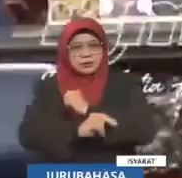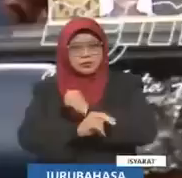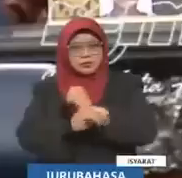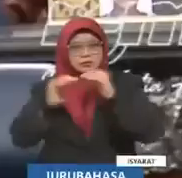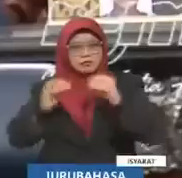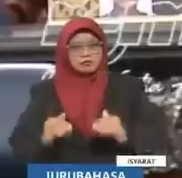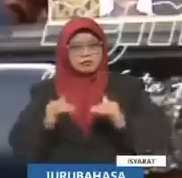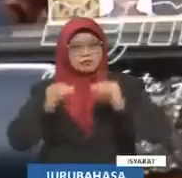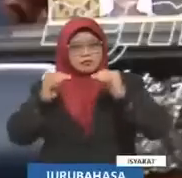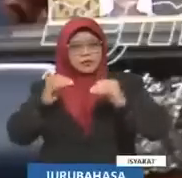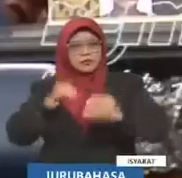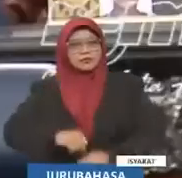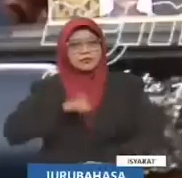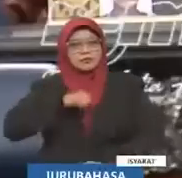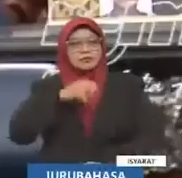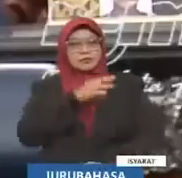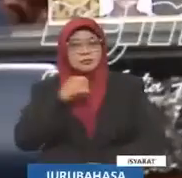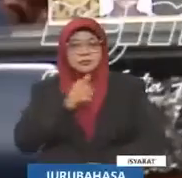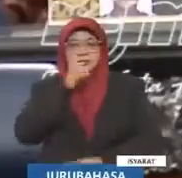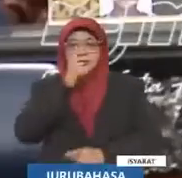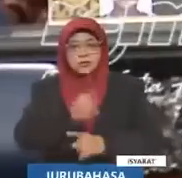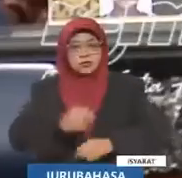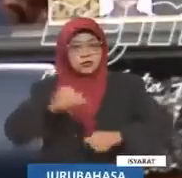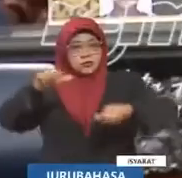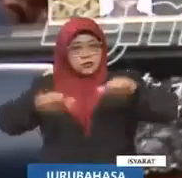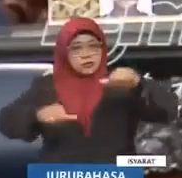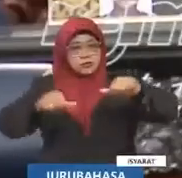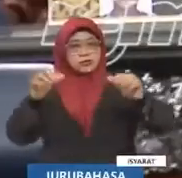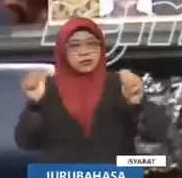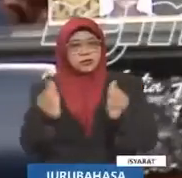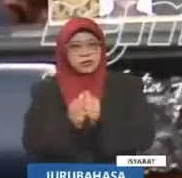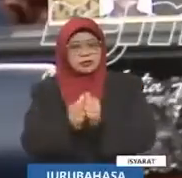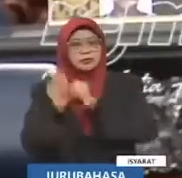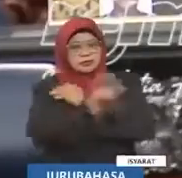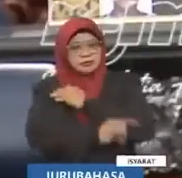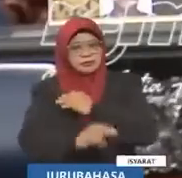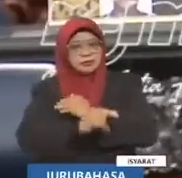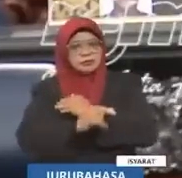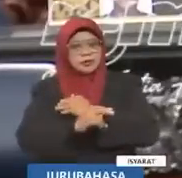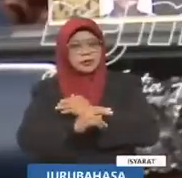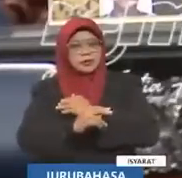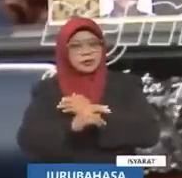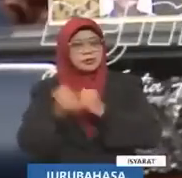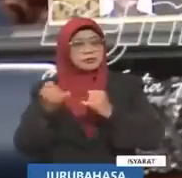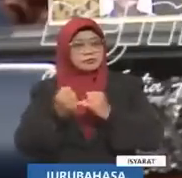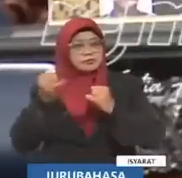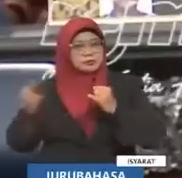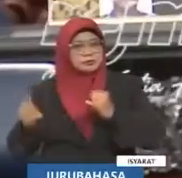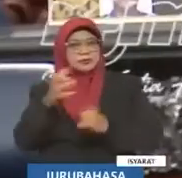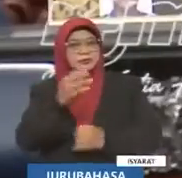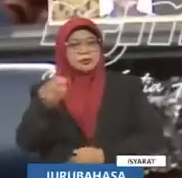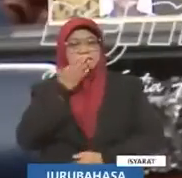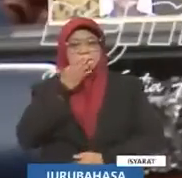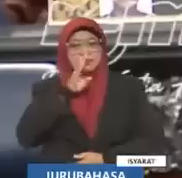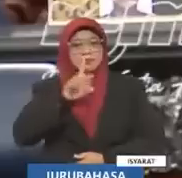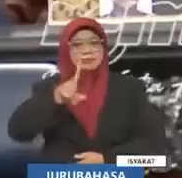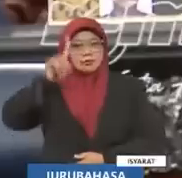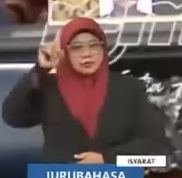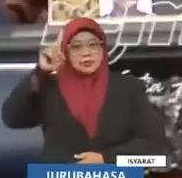sangat dibanggakan Hatta kalau dibandingkan dengan beberapa Negara Jiran kita Alhamdulillah